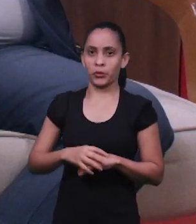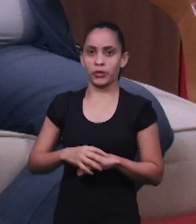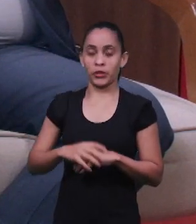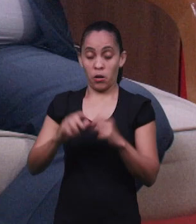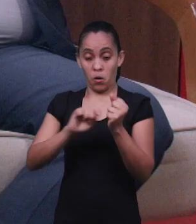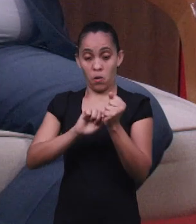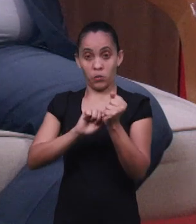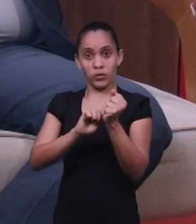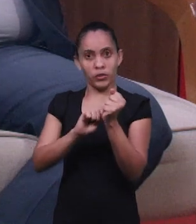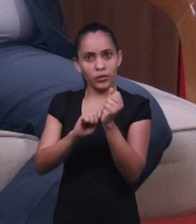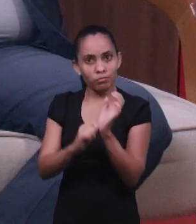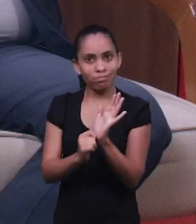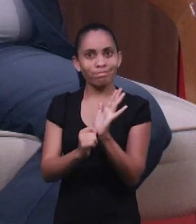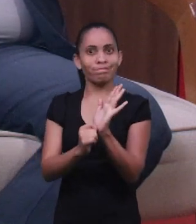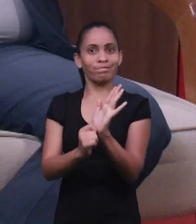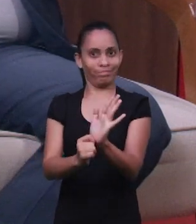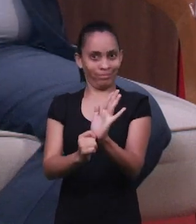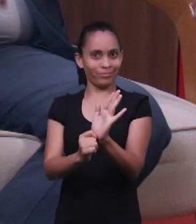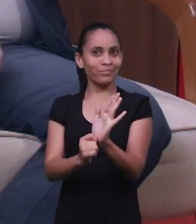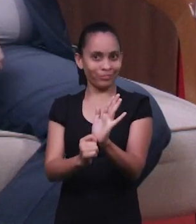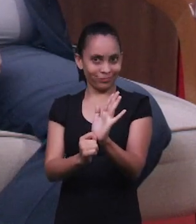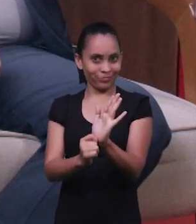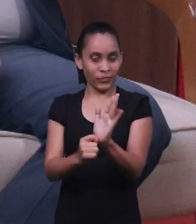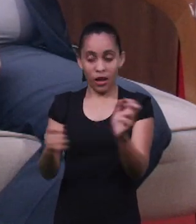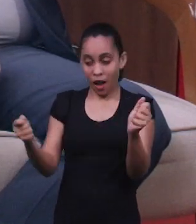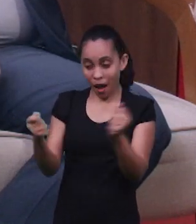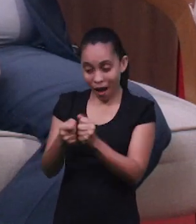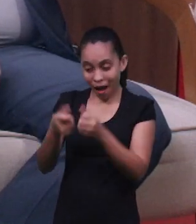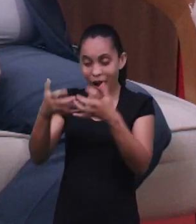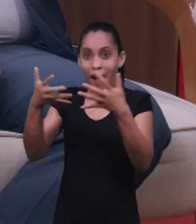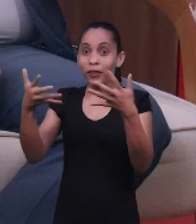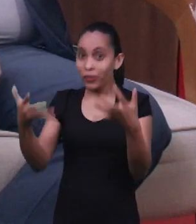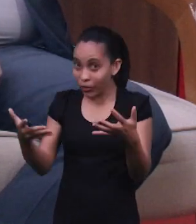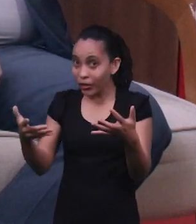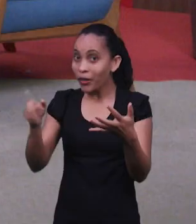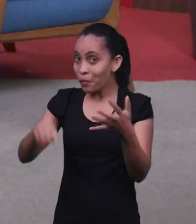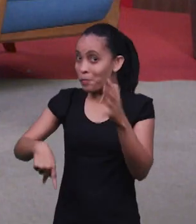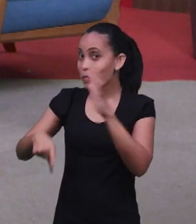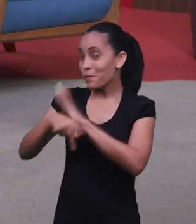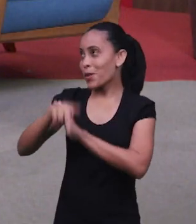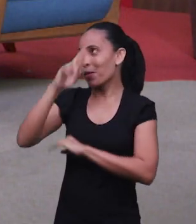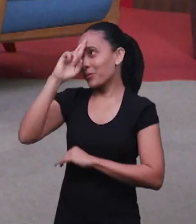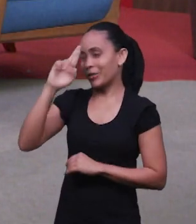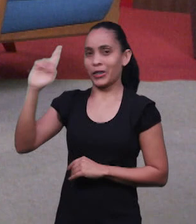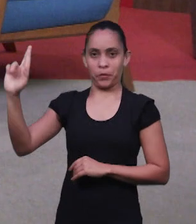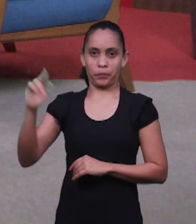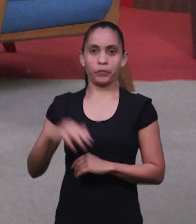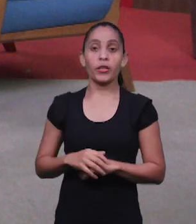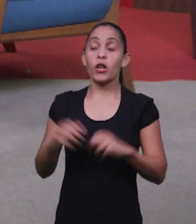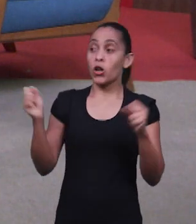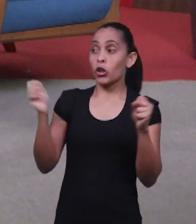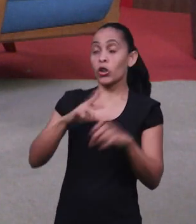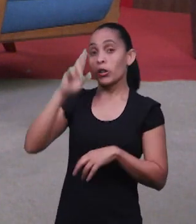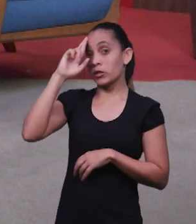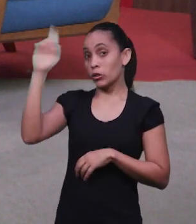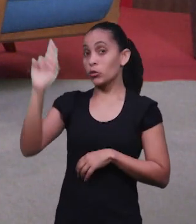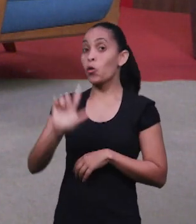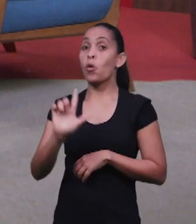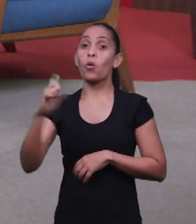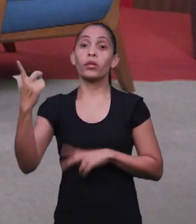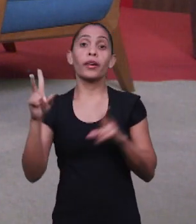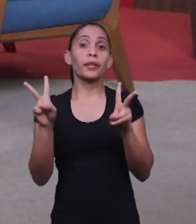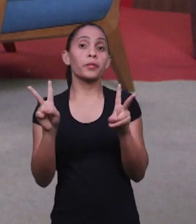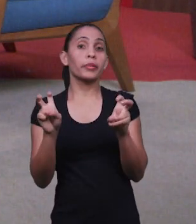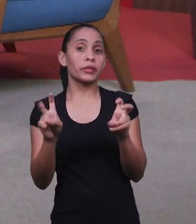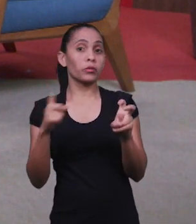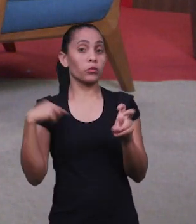mystères. Il met en évidence les visages parce que la gloire est à lui. Gloire à Dieu. Une autre